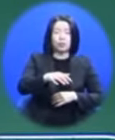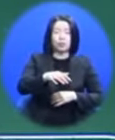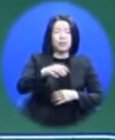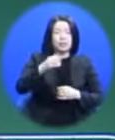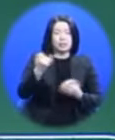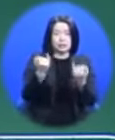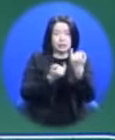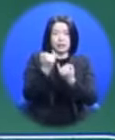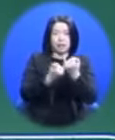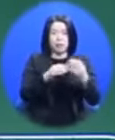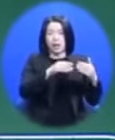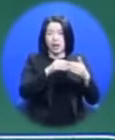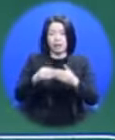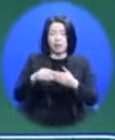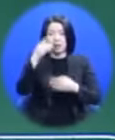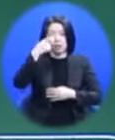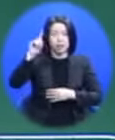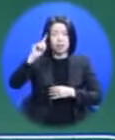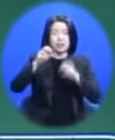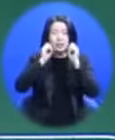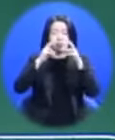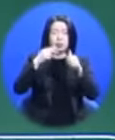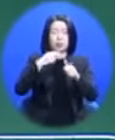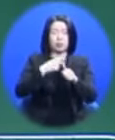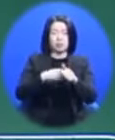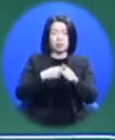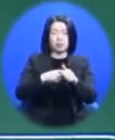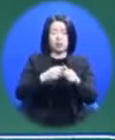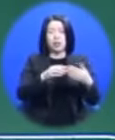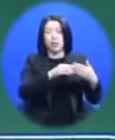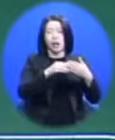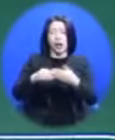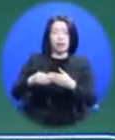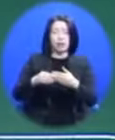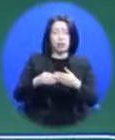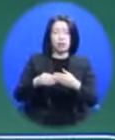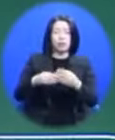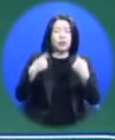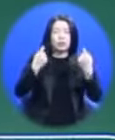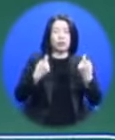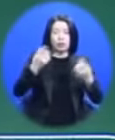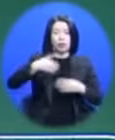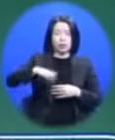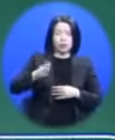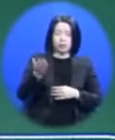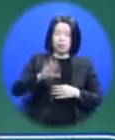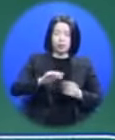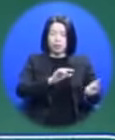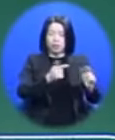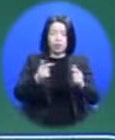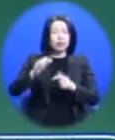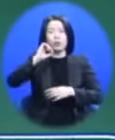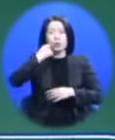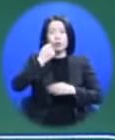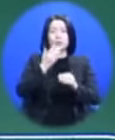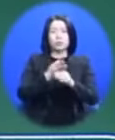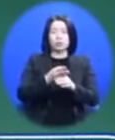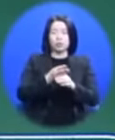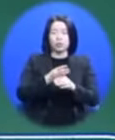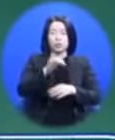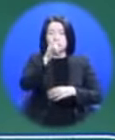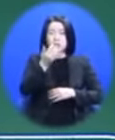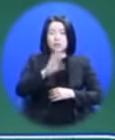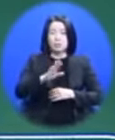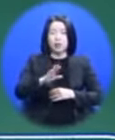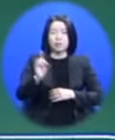안내 그리고 러시아 선교사님의 안내로 현지 전도여행을 떠나는데 여러 어려움들이 있지만 어려움 중에 어려움은 함께